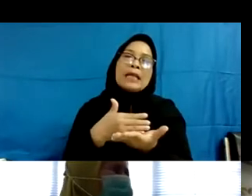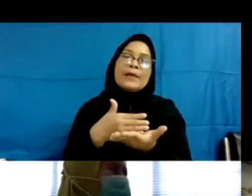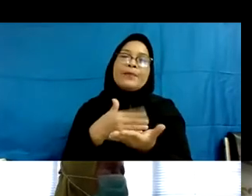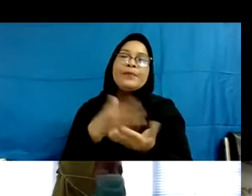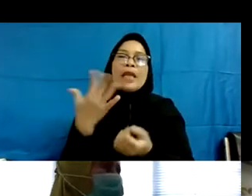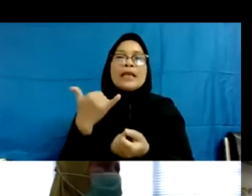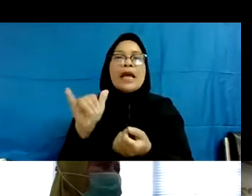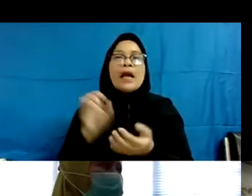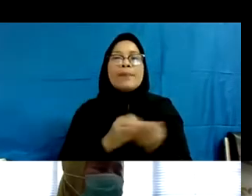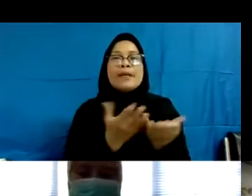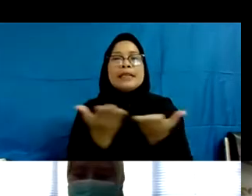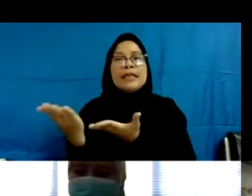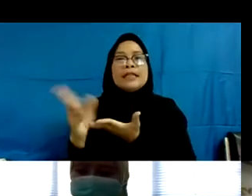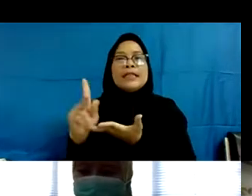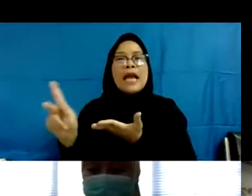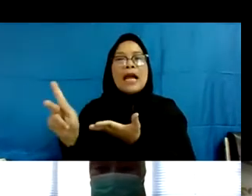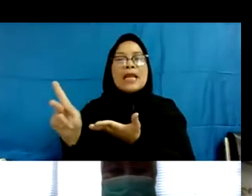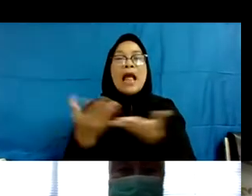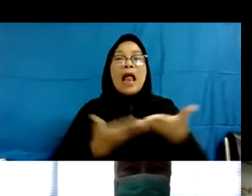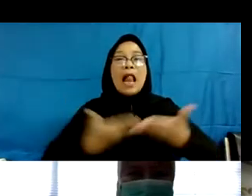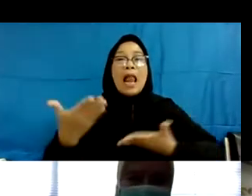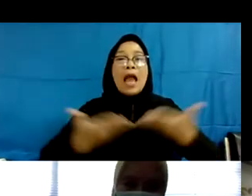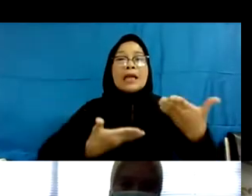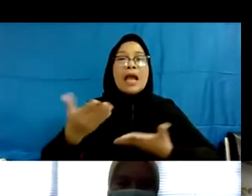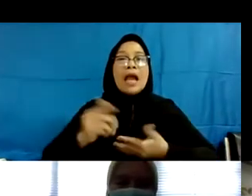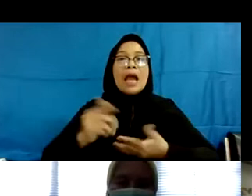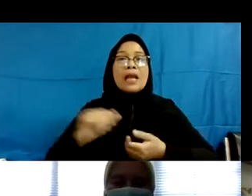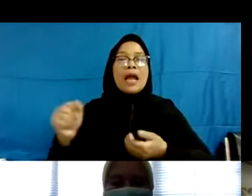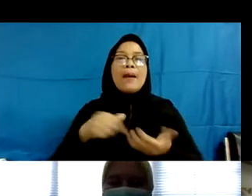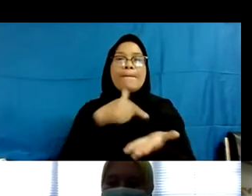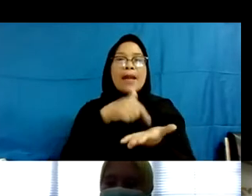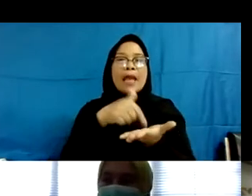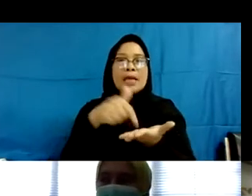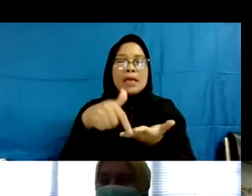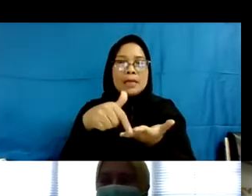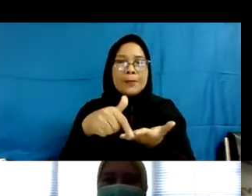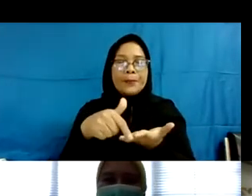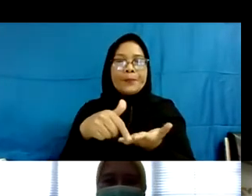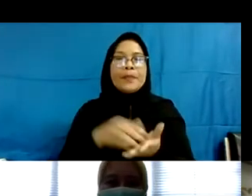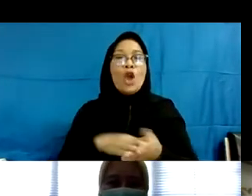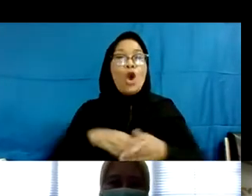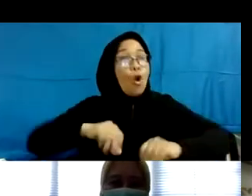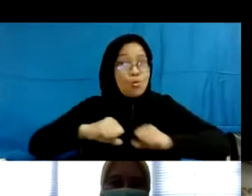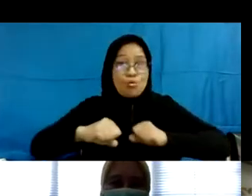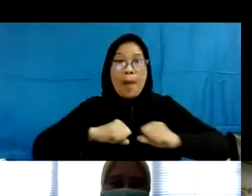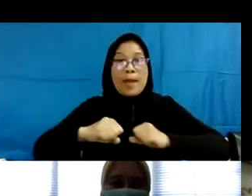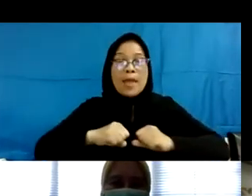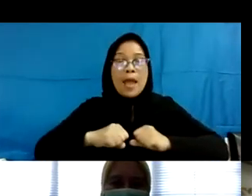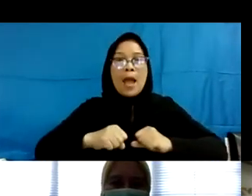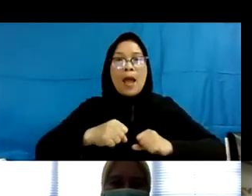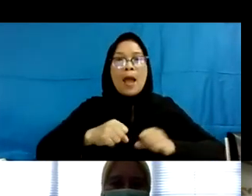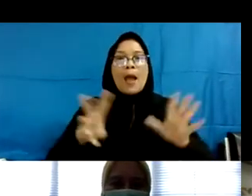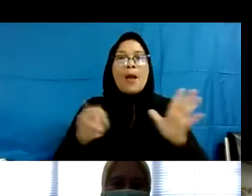yang menyediakan layanan braille, seperti itu. Jadi upaya-upaya